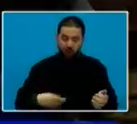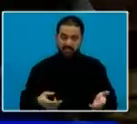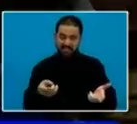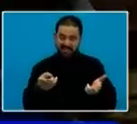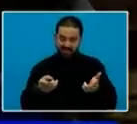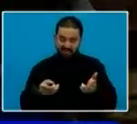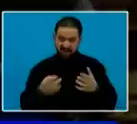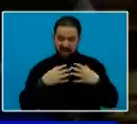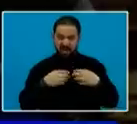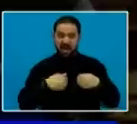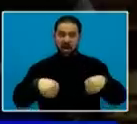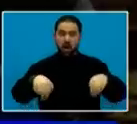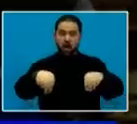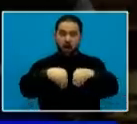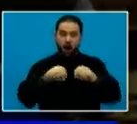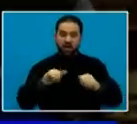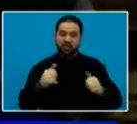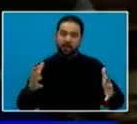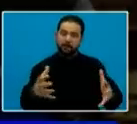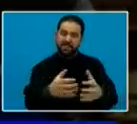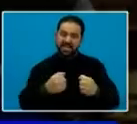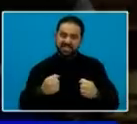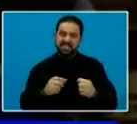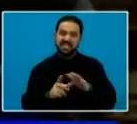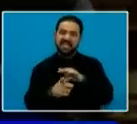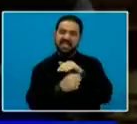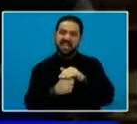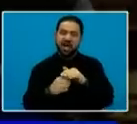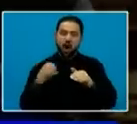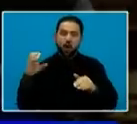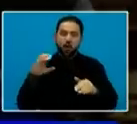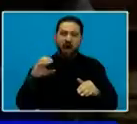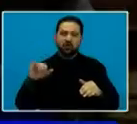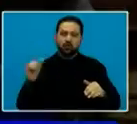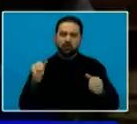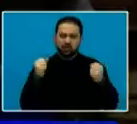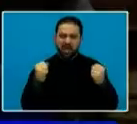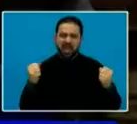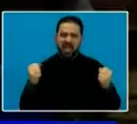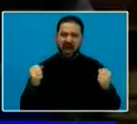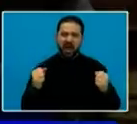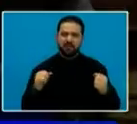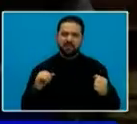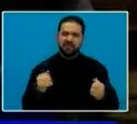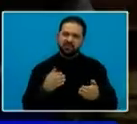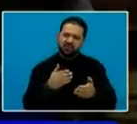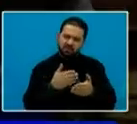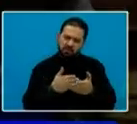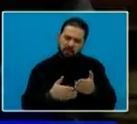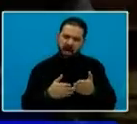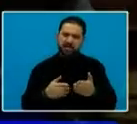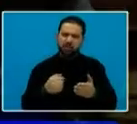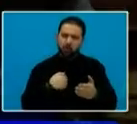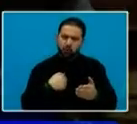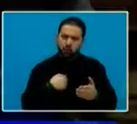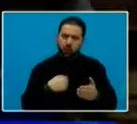acela prinzi ceva din curajul și din tăria și din parte, te ești